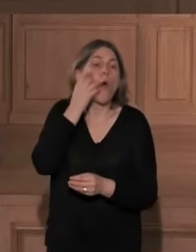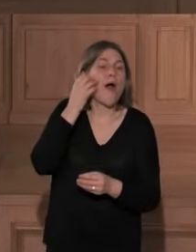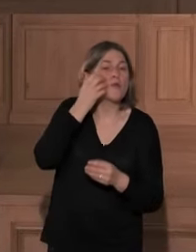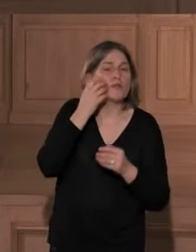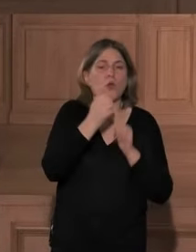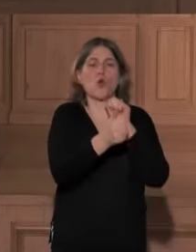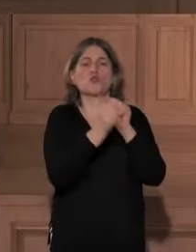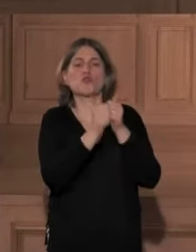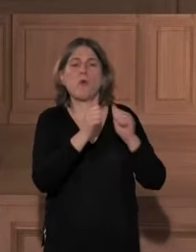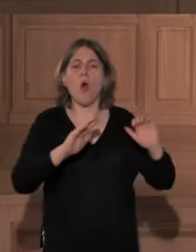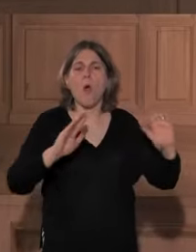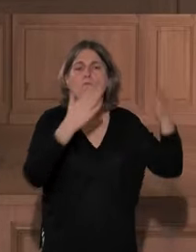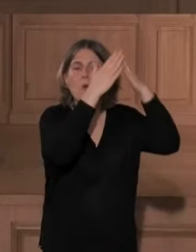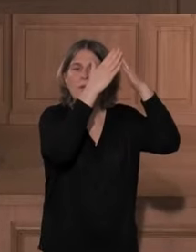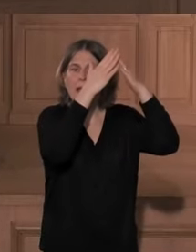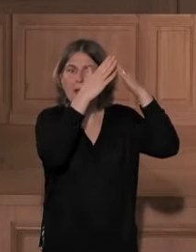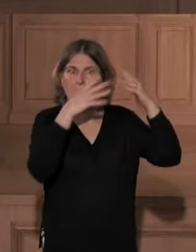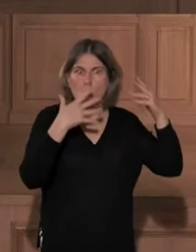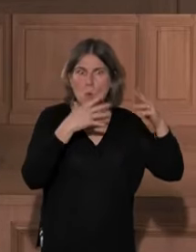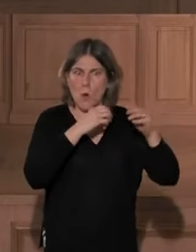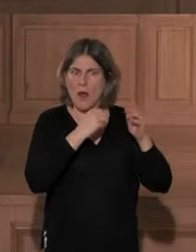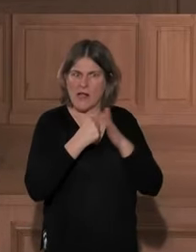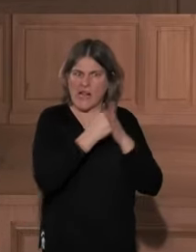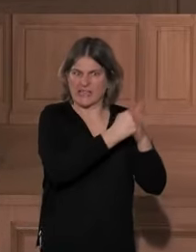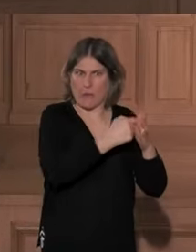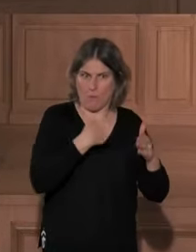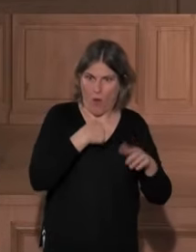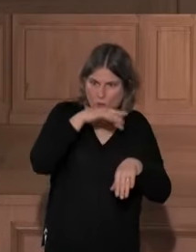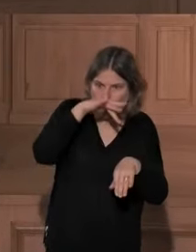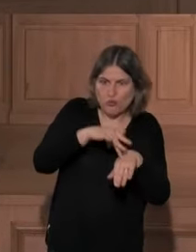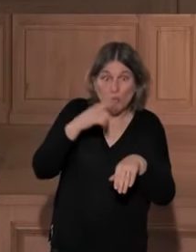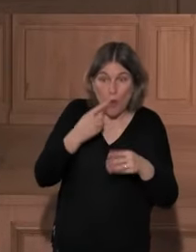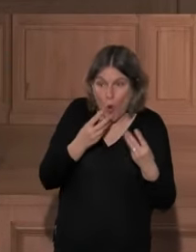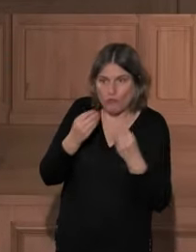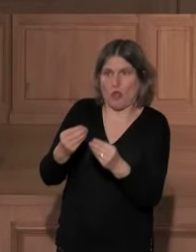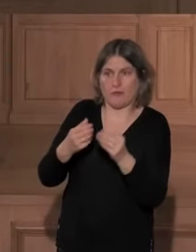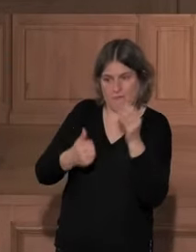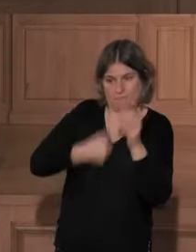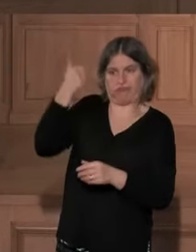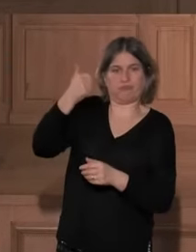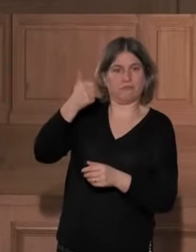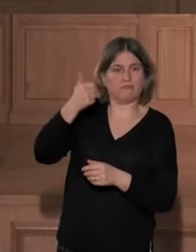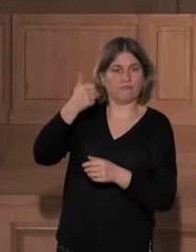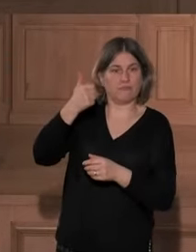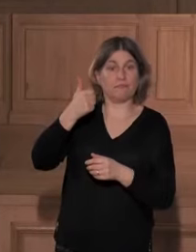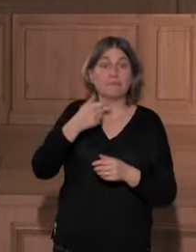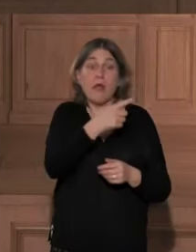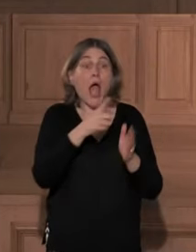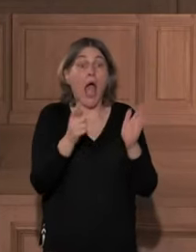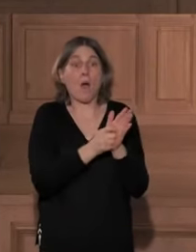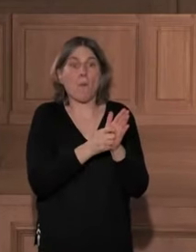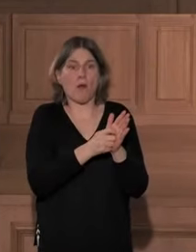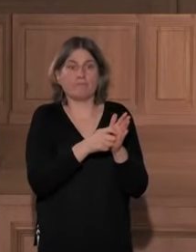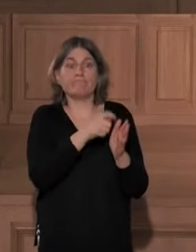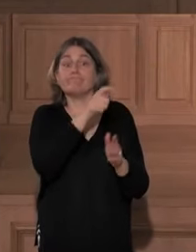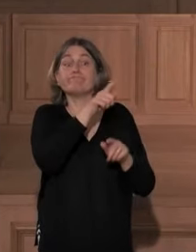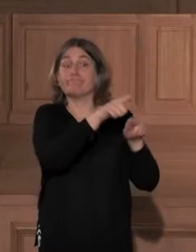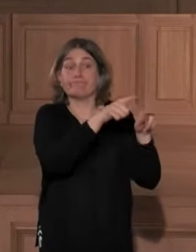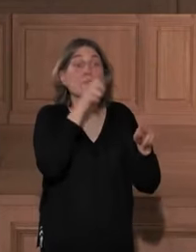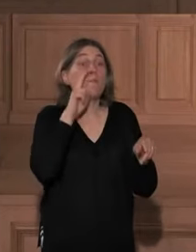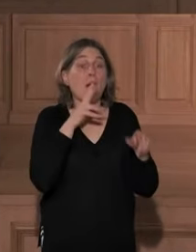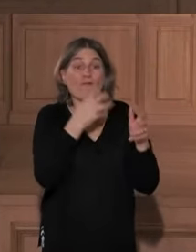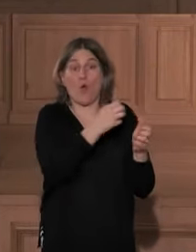sports de montagne et sports à sensation. Et on m'inscrit un adolescent autiste. Mmh. Et tout commence. Voilà, c'est